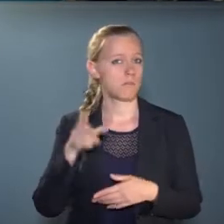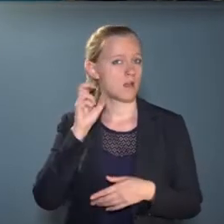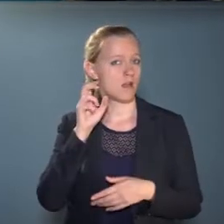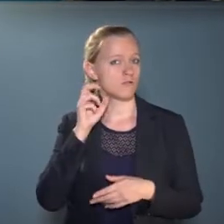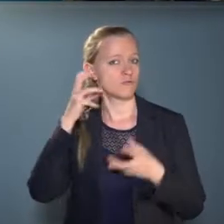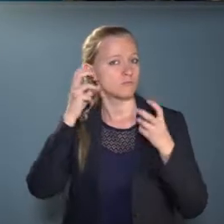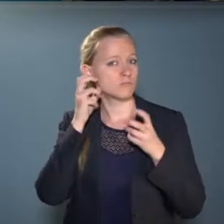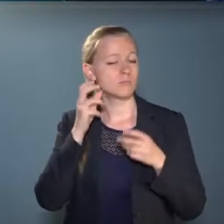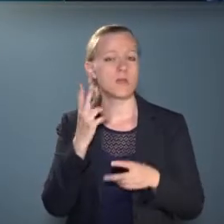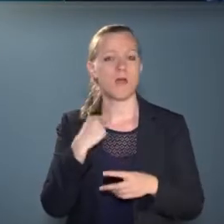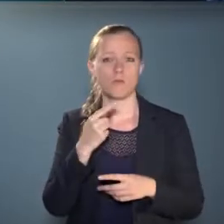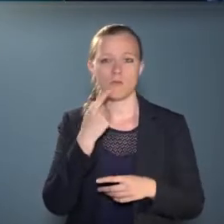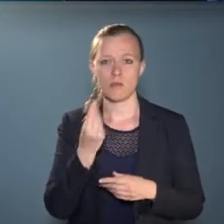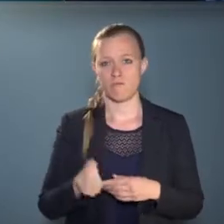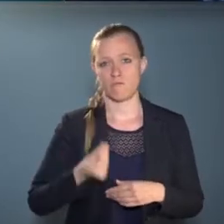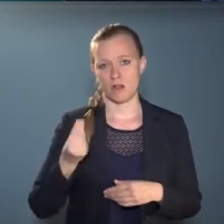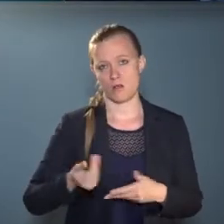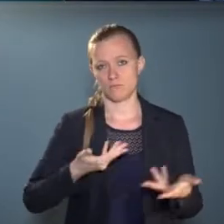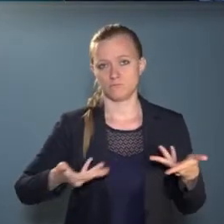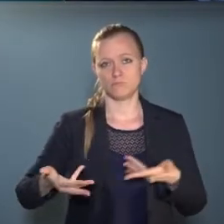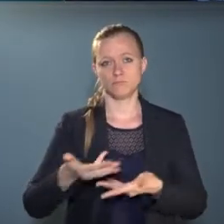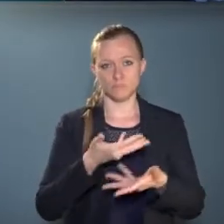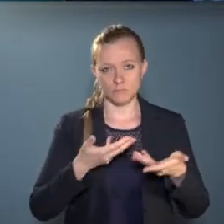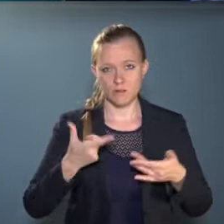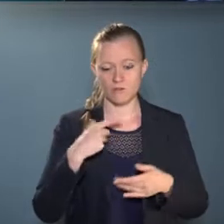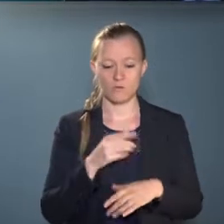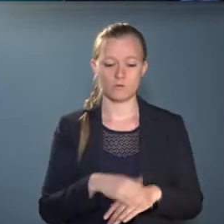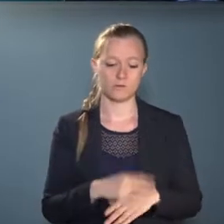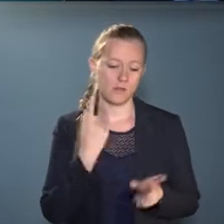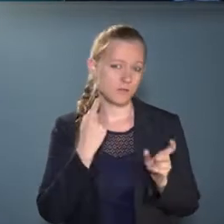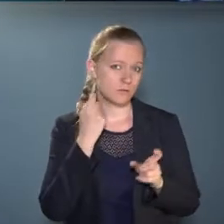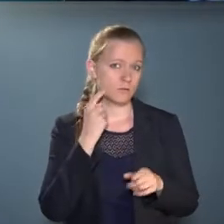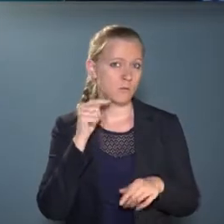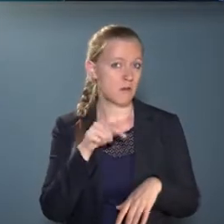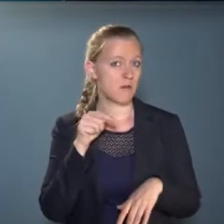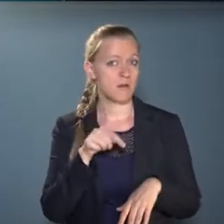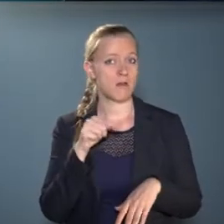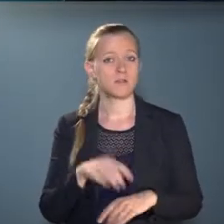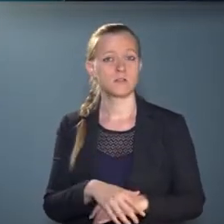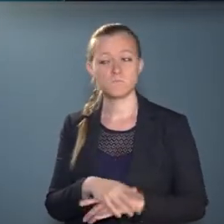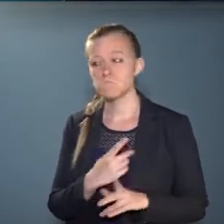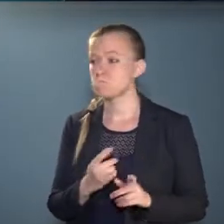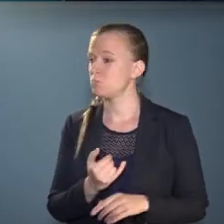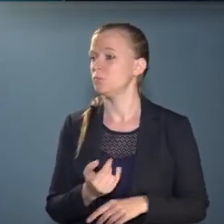tolmácskészüléket, pedig angol nyelven folyt a tanácskozás, és ebből arra következtettem, hogy egyre többen és nagyon jól